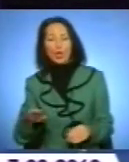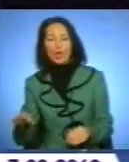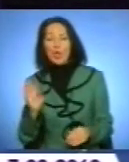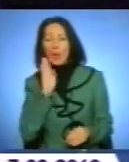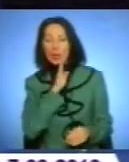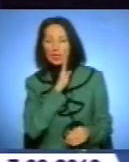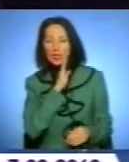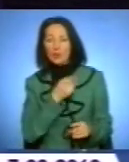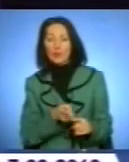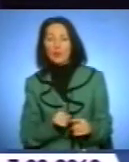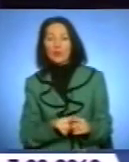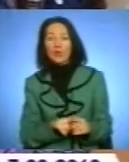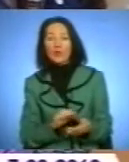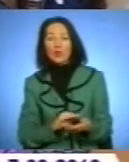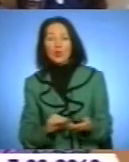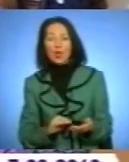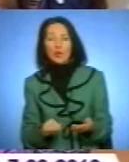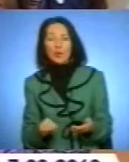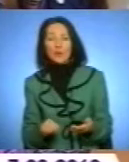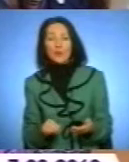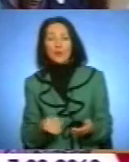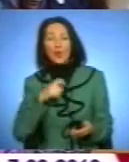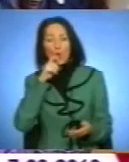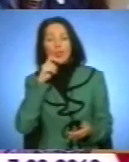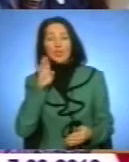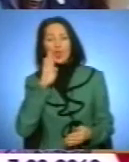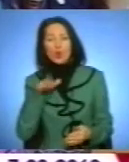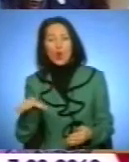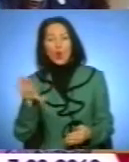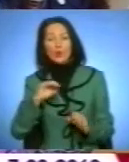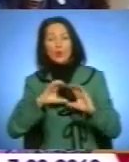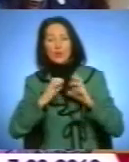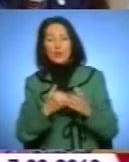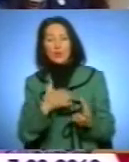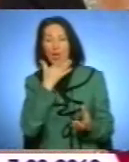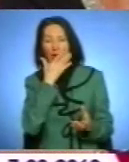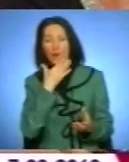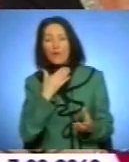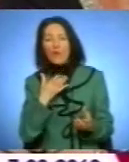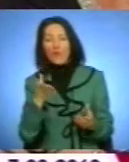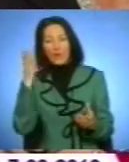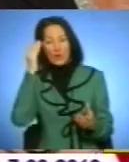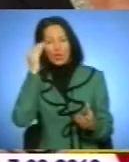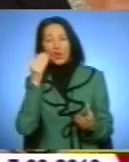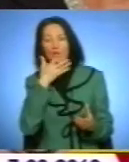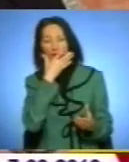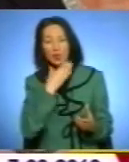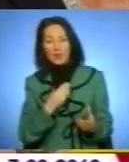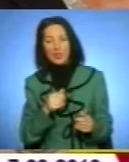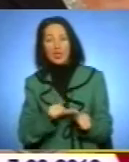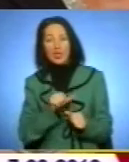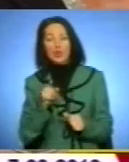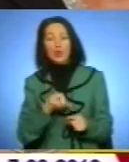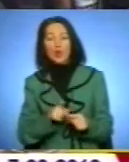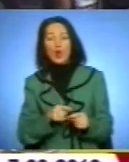сюжеті Анжели Шове. Українських жінок у всьому світі вважають найвродливішими, але окрім цього, вони ще й чудові матері,